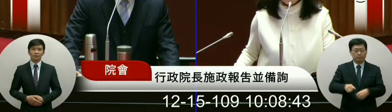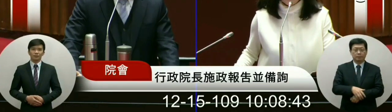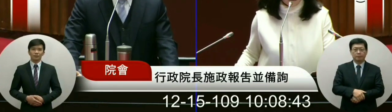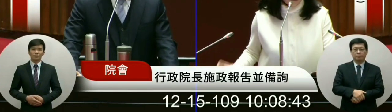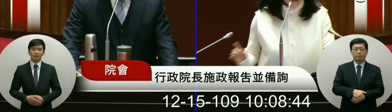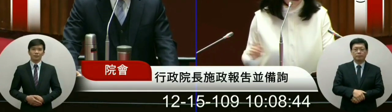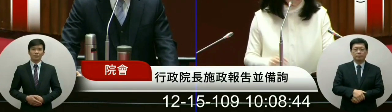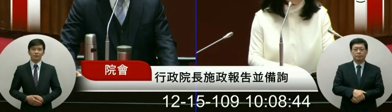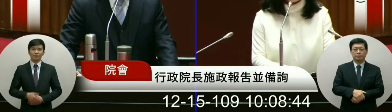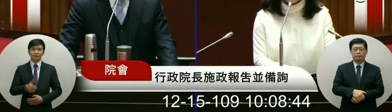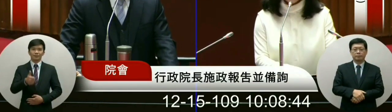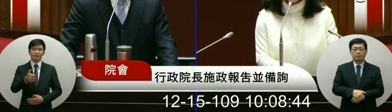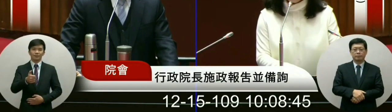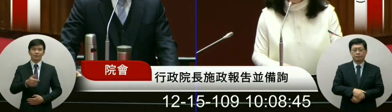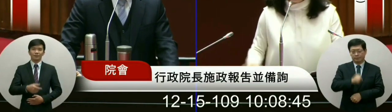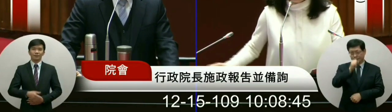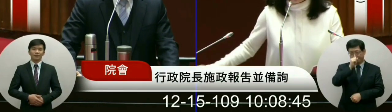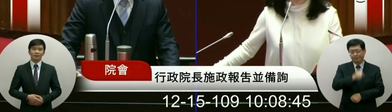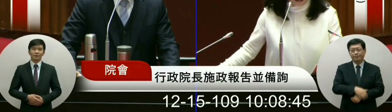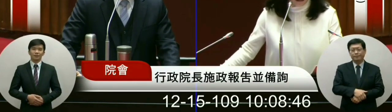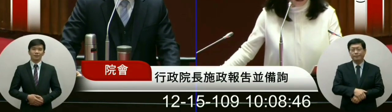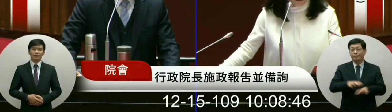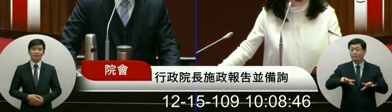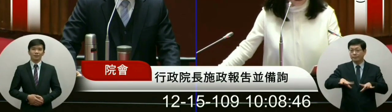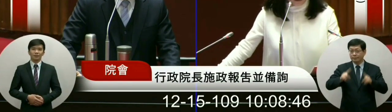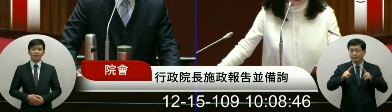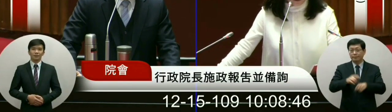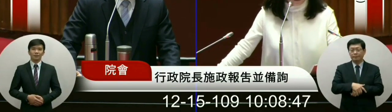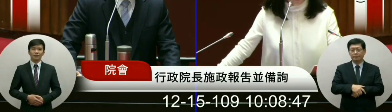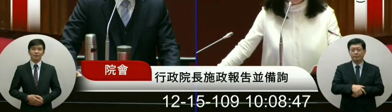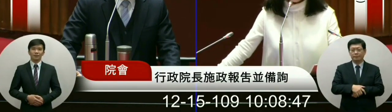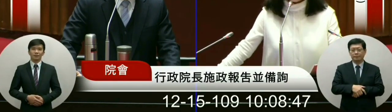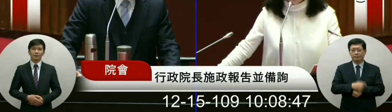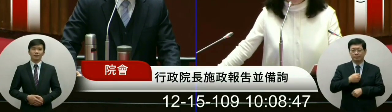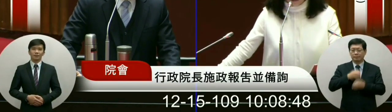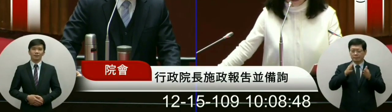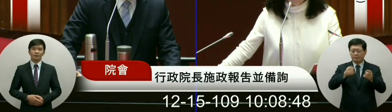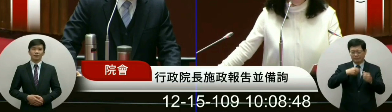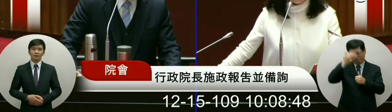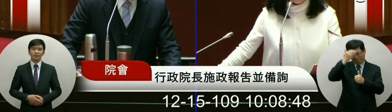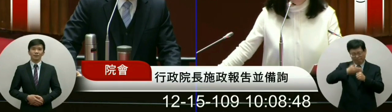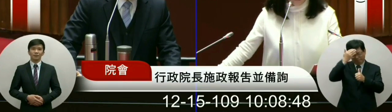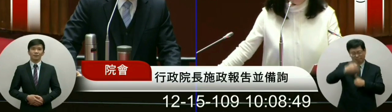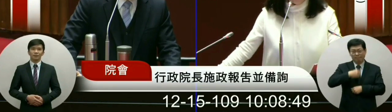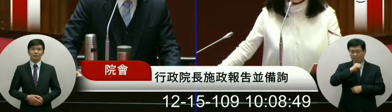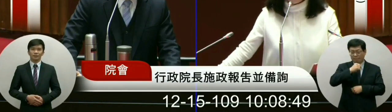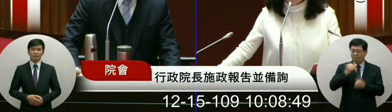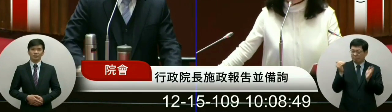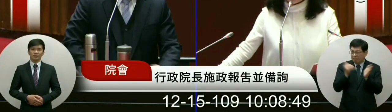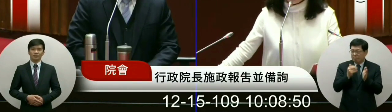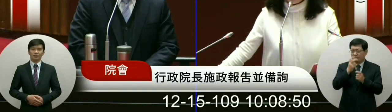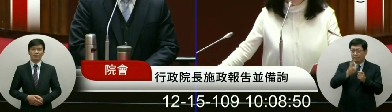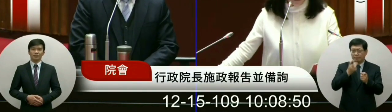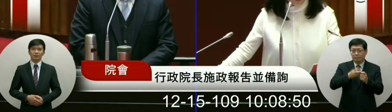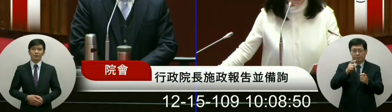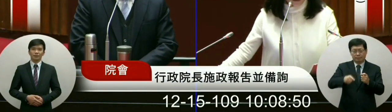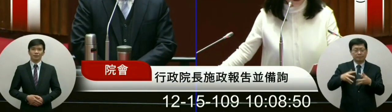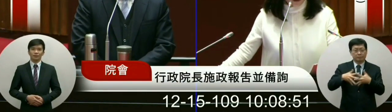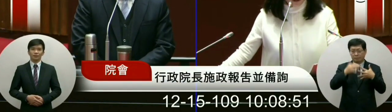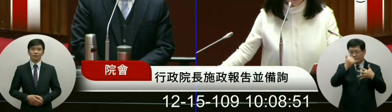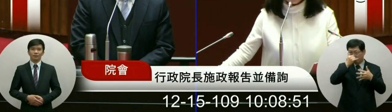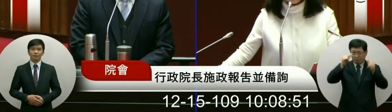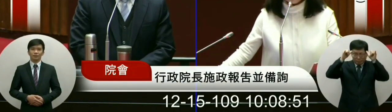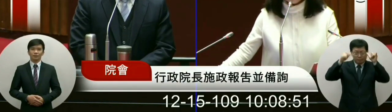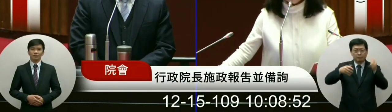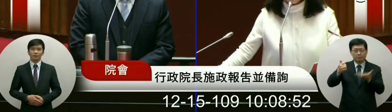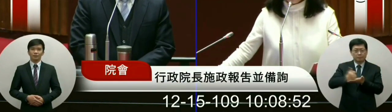吗？ 好，谢谢。 好，首先呢，我要先对困扰台湾将近20年的美猪